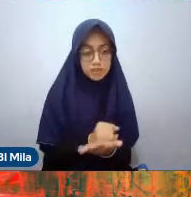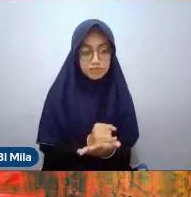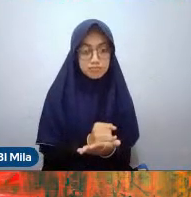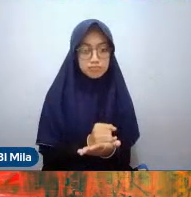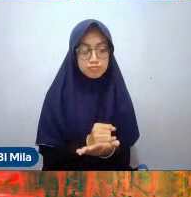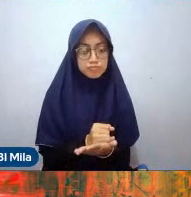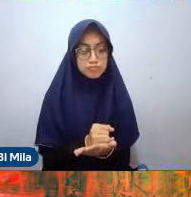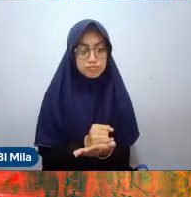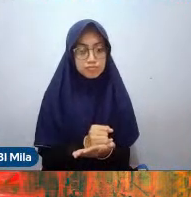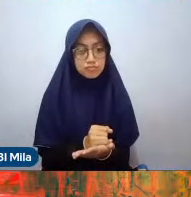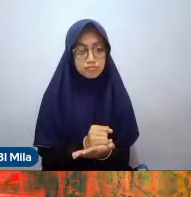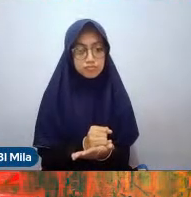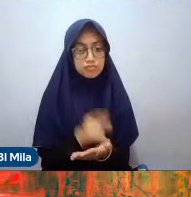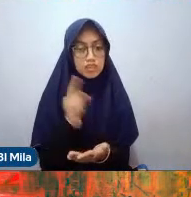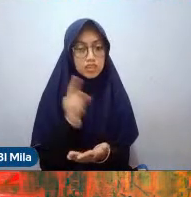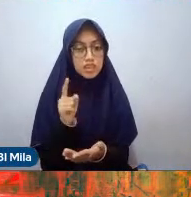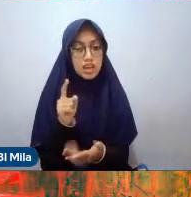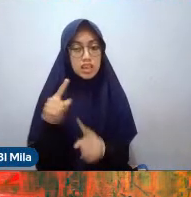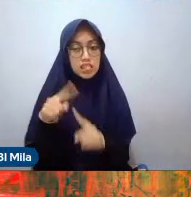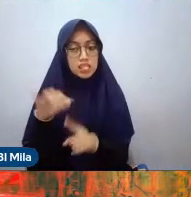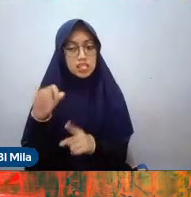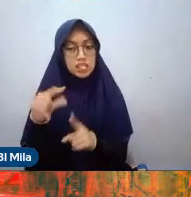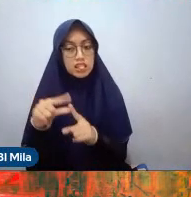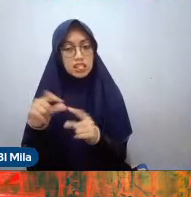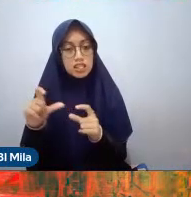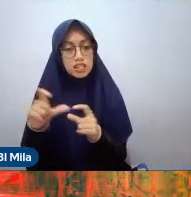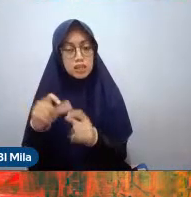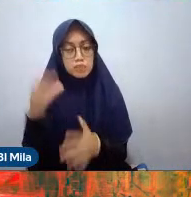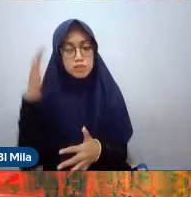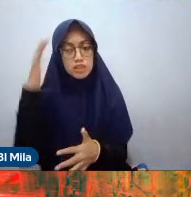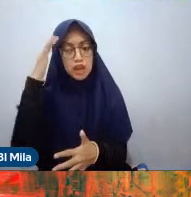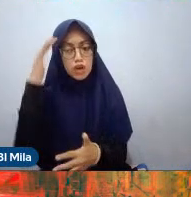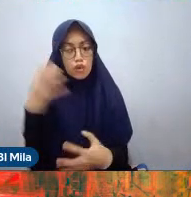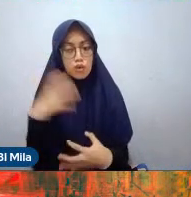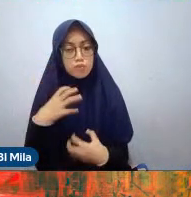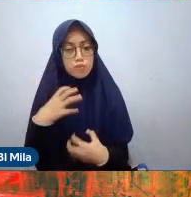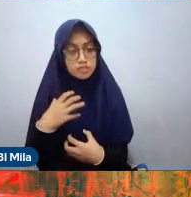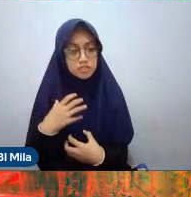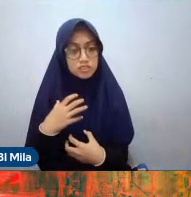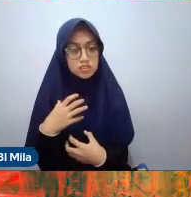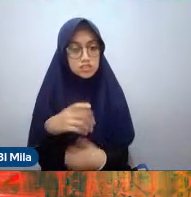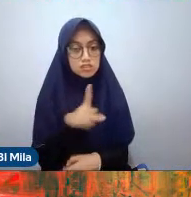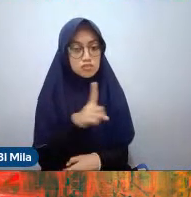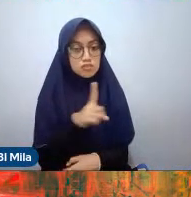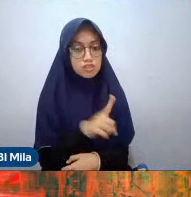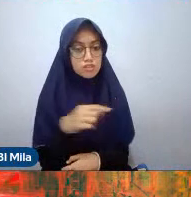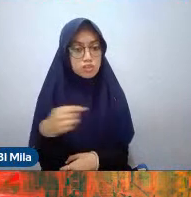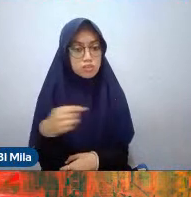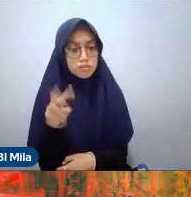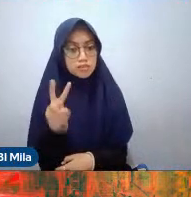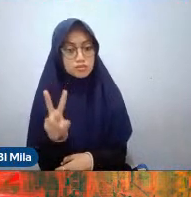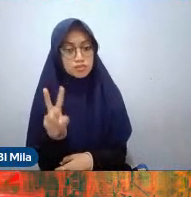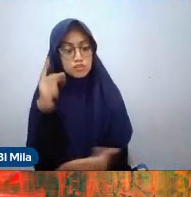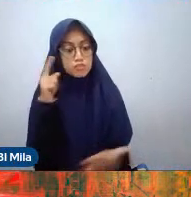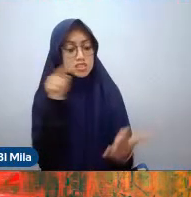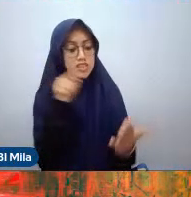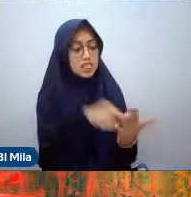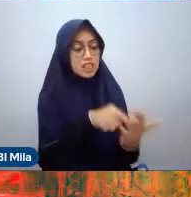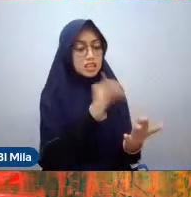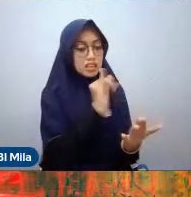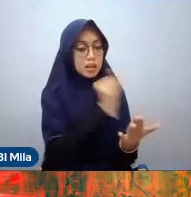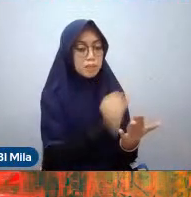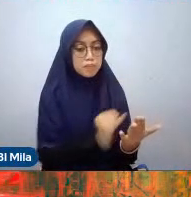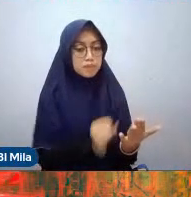terus makanya salah satu tips dalam read plot story terutama ketika anaknya cuma satu atau dua adalah anak bisa lihat gambarnya.